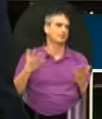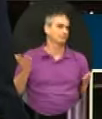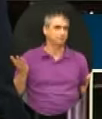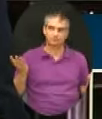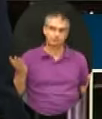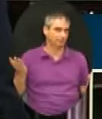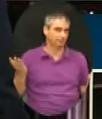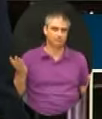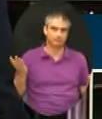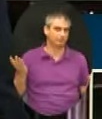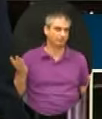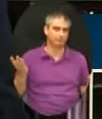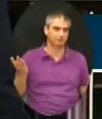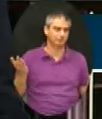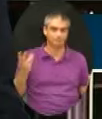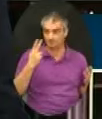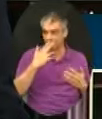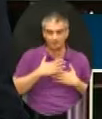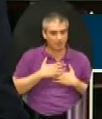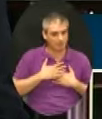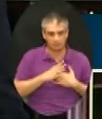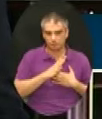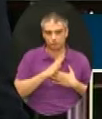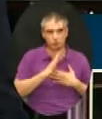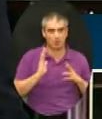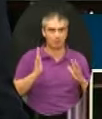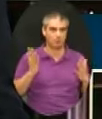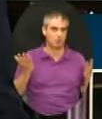שזה בעיניי מסוכן,